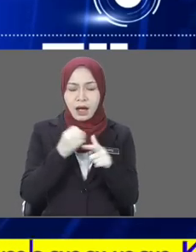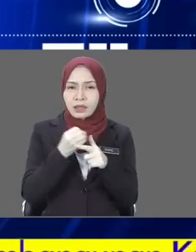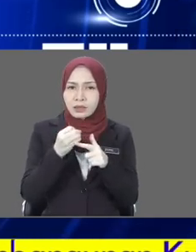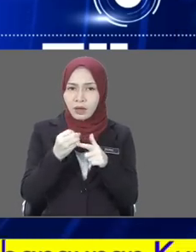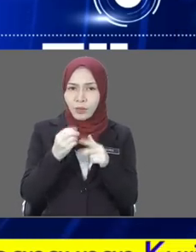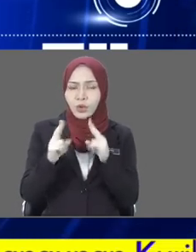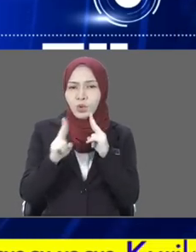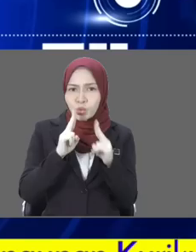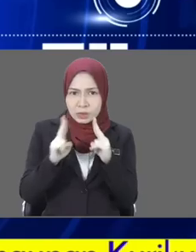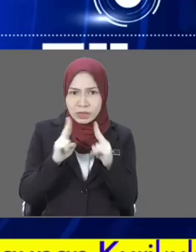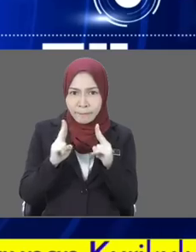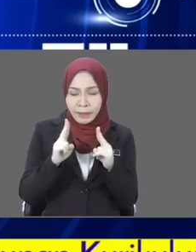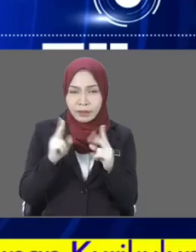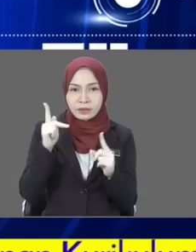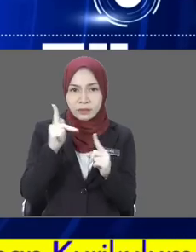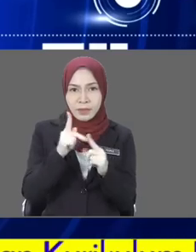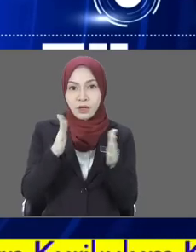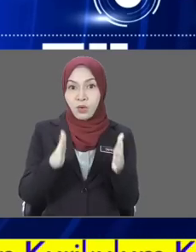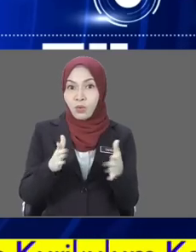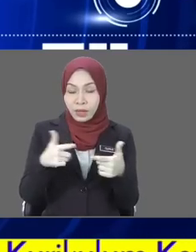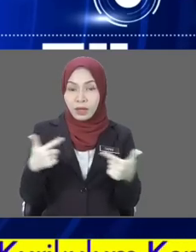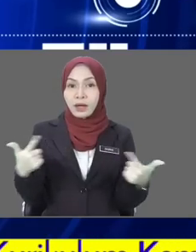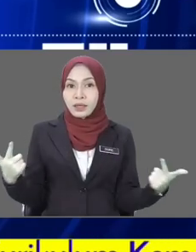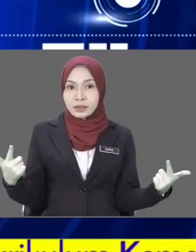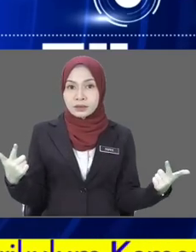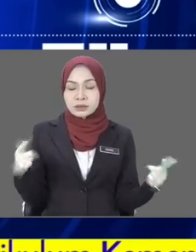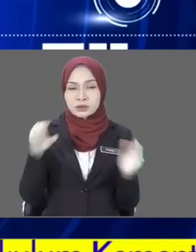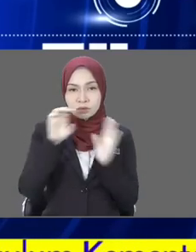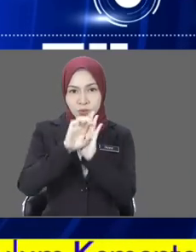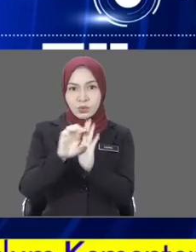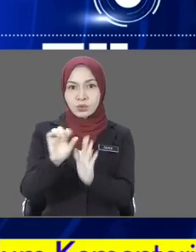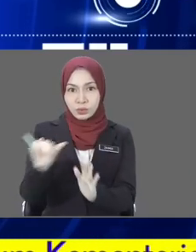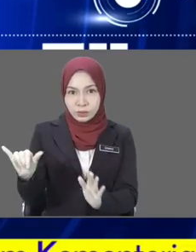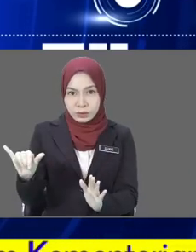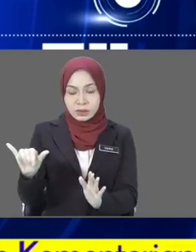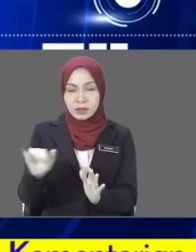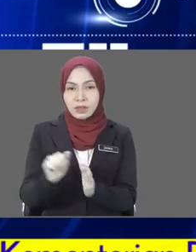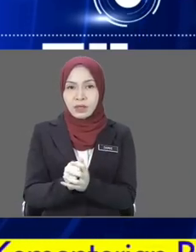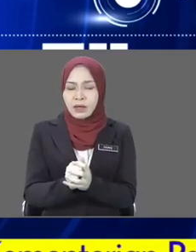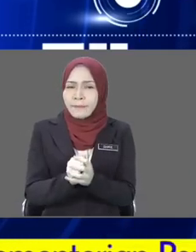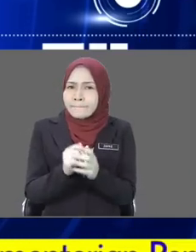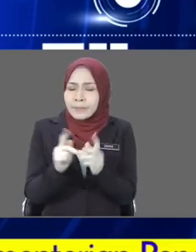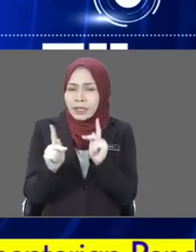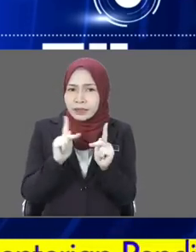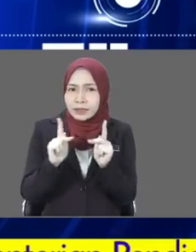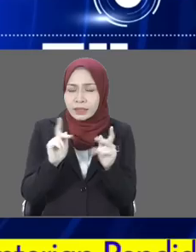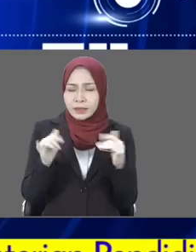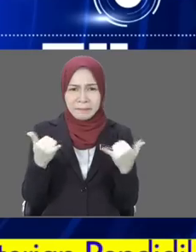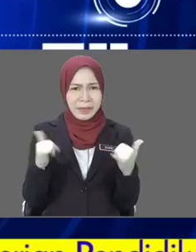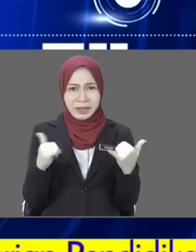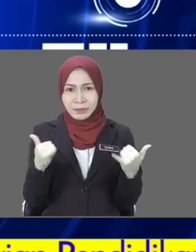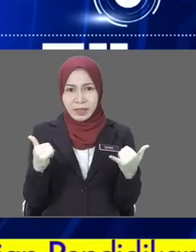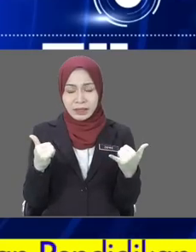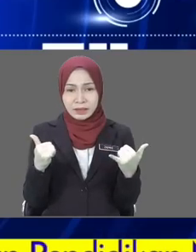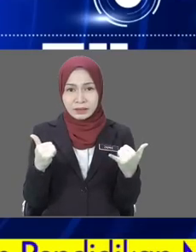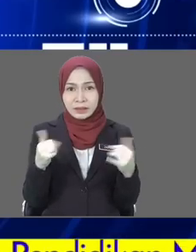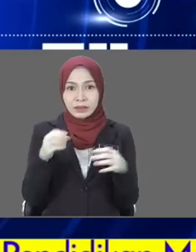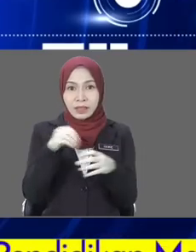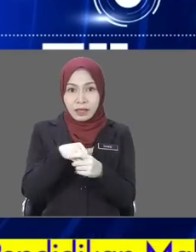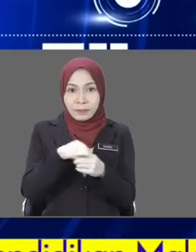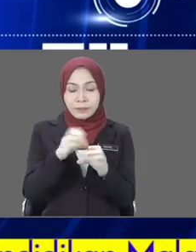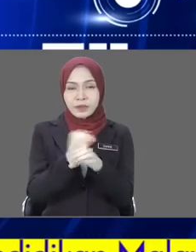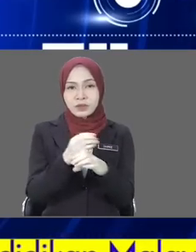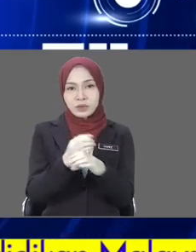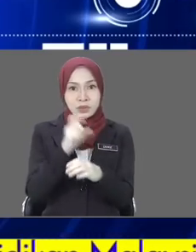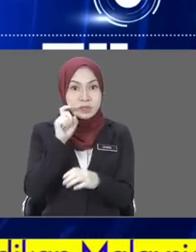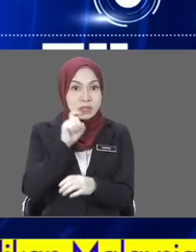sewajarnya kepada individu yang lain contohnya kata-kata gurauan atau usikan yang berbentuk seksual Selain